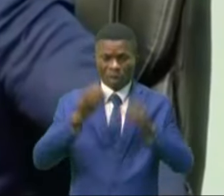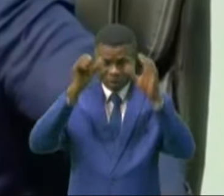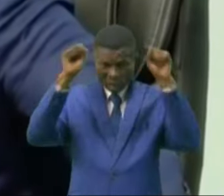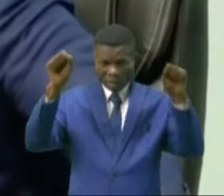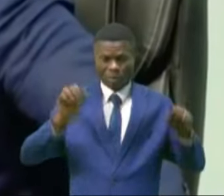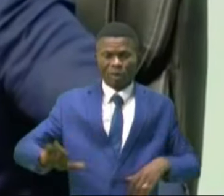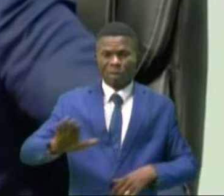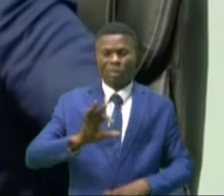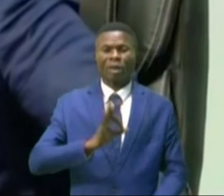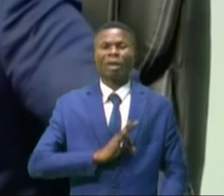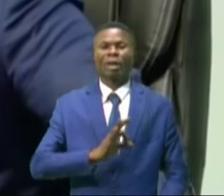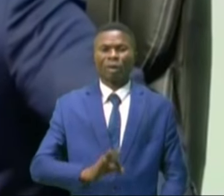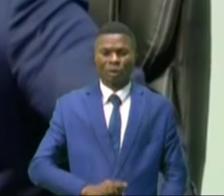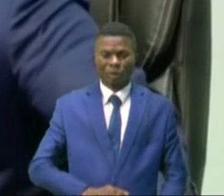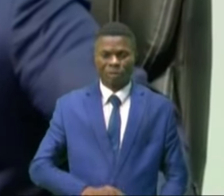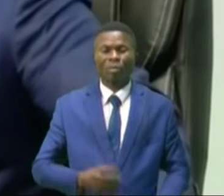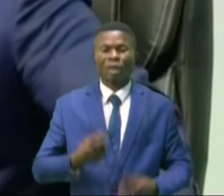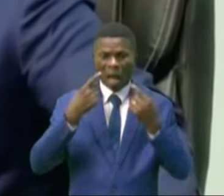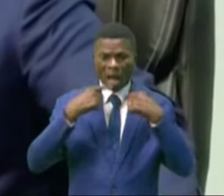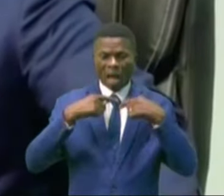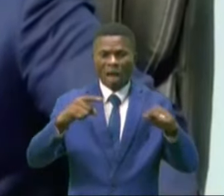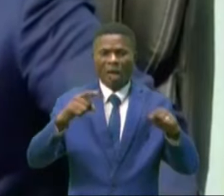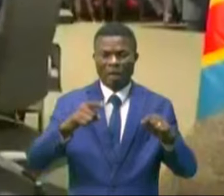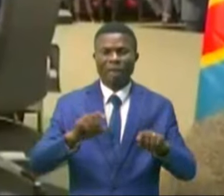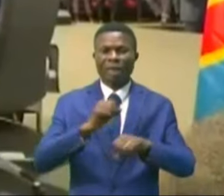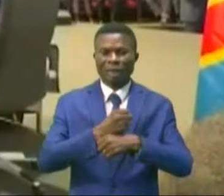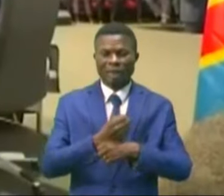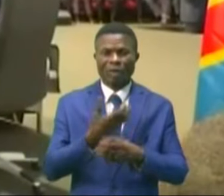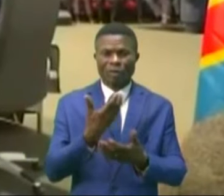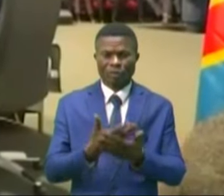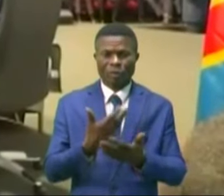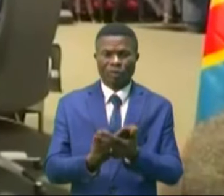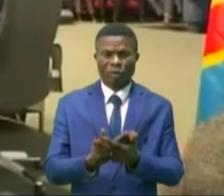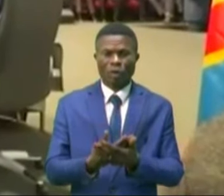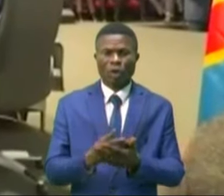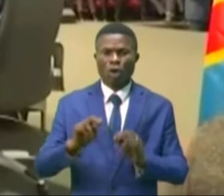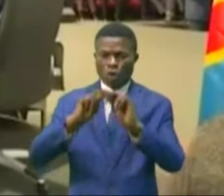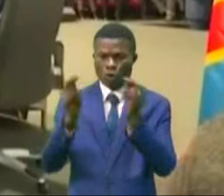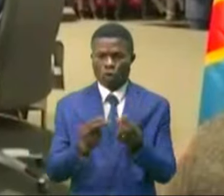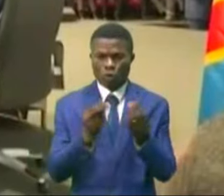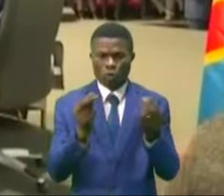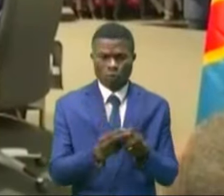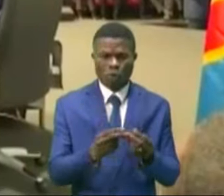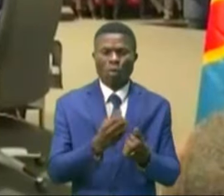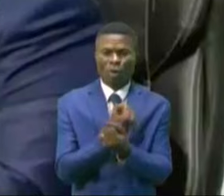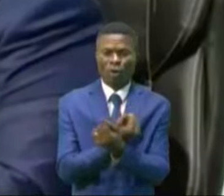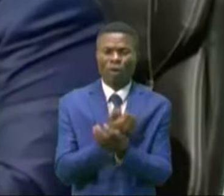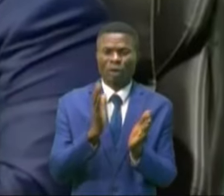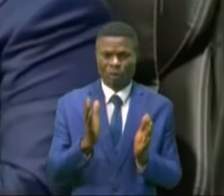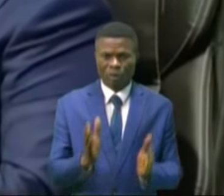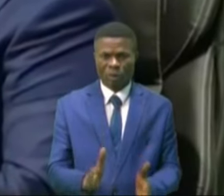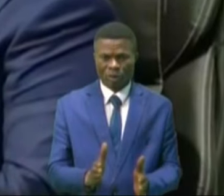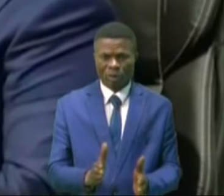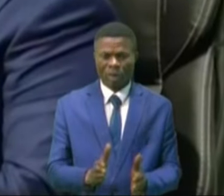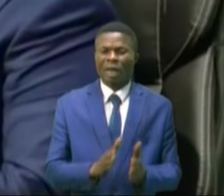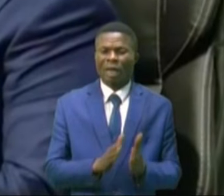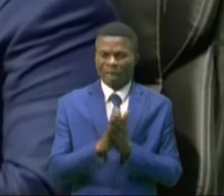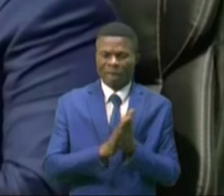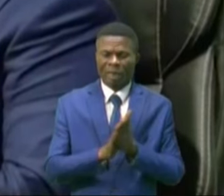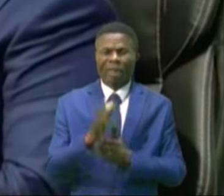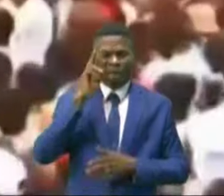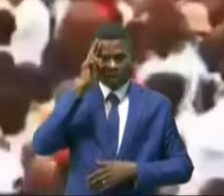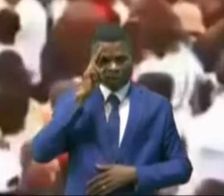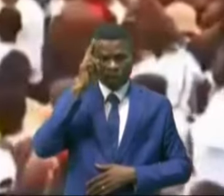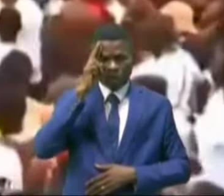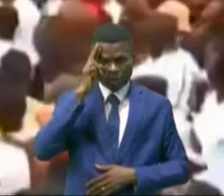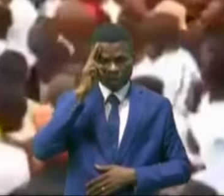Antoine Tshisekedi Tshilombo a annoncé la mise en place d'une commission interdisciplinaire censée réfléchir.